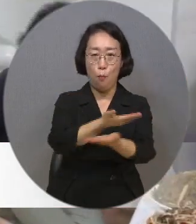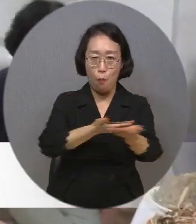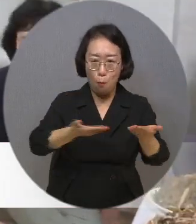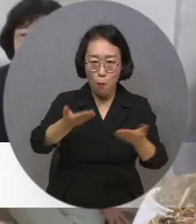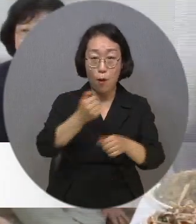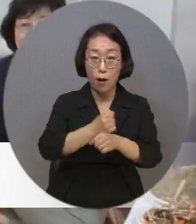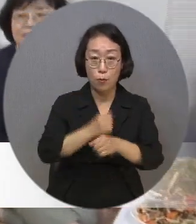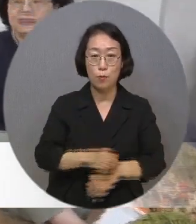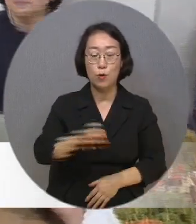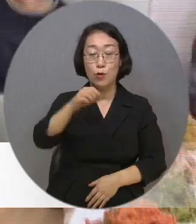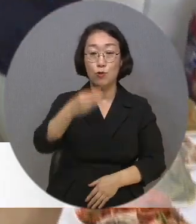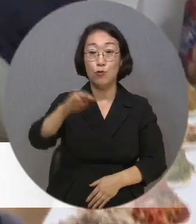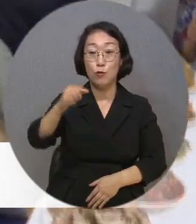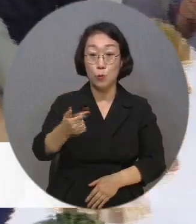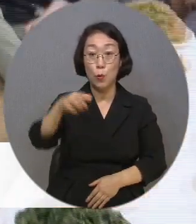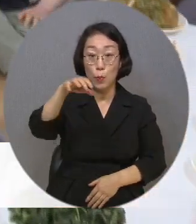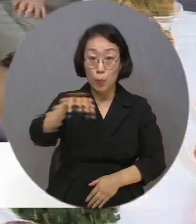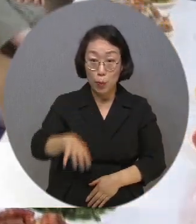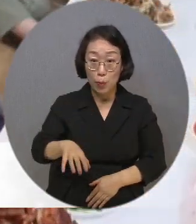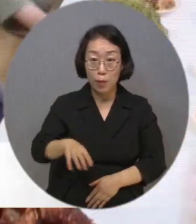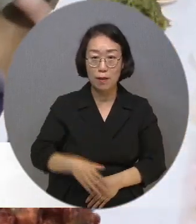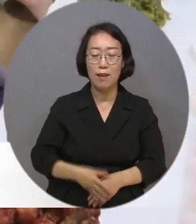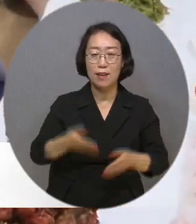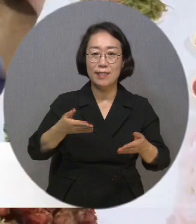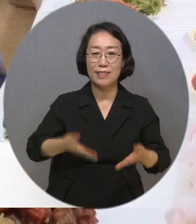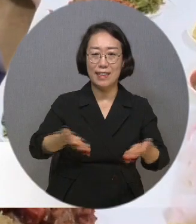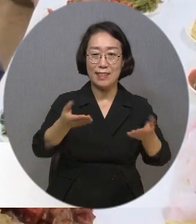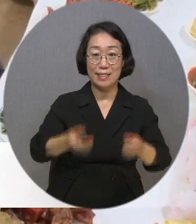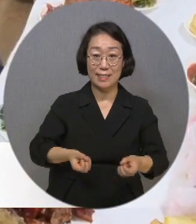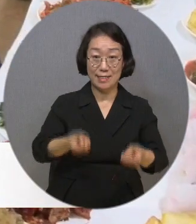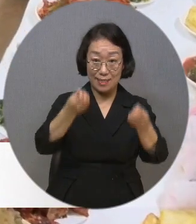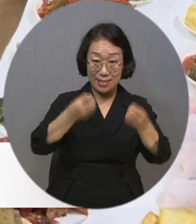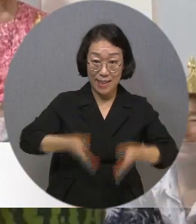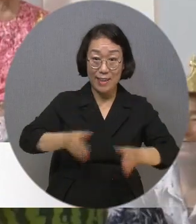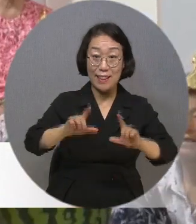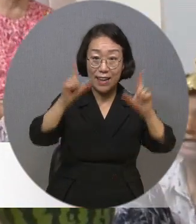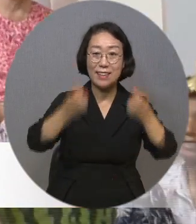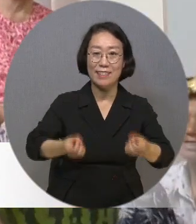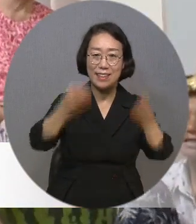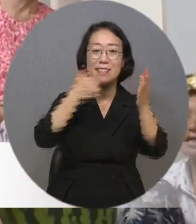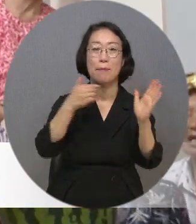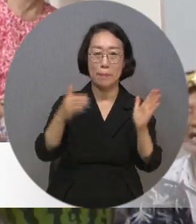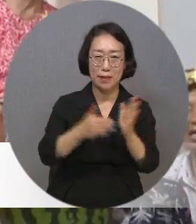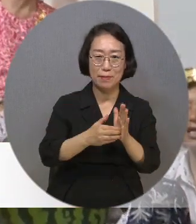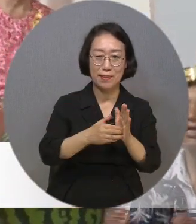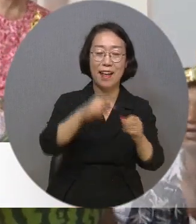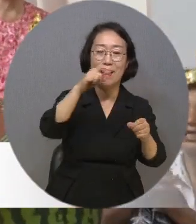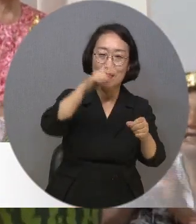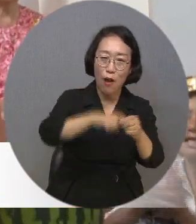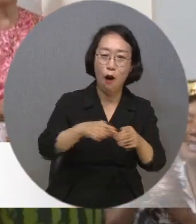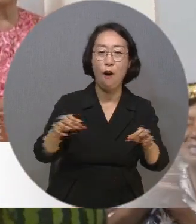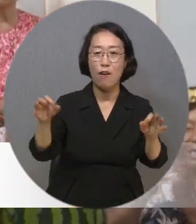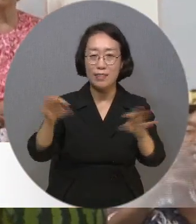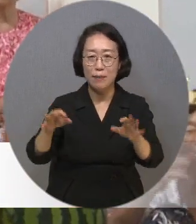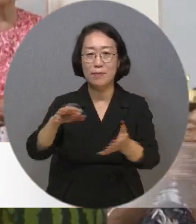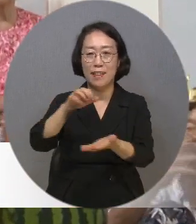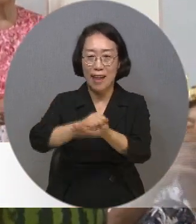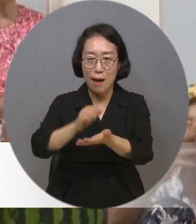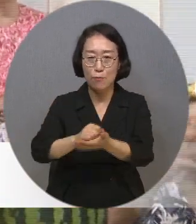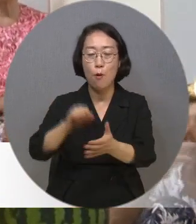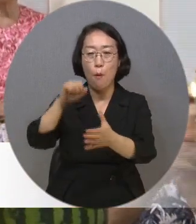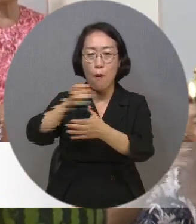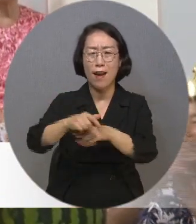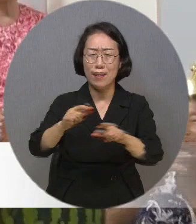이달은 율촌면 외청 경로당에서 생신잔치가 열렸습니다. 생일떡, 잡채, 나물, 과일